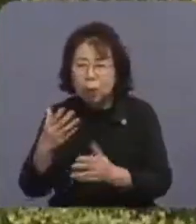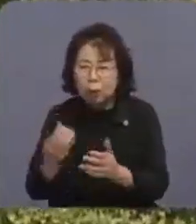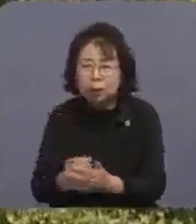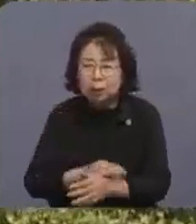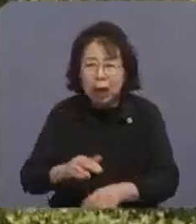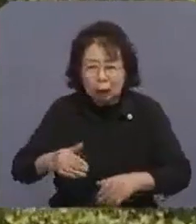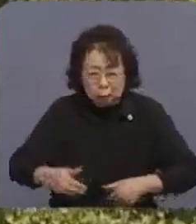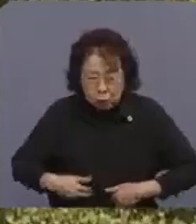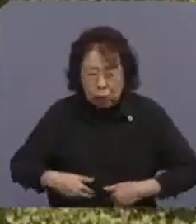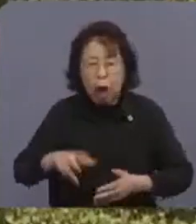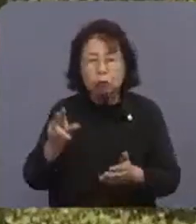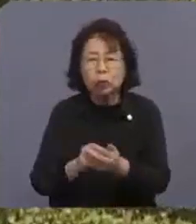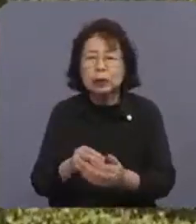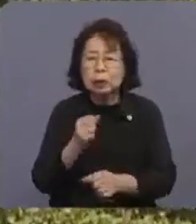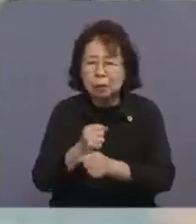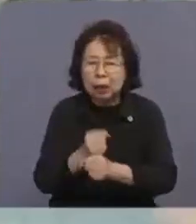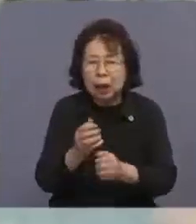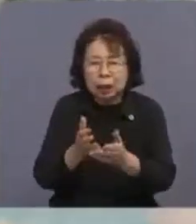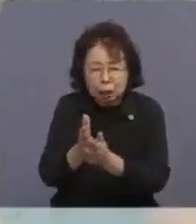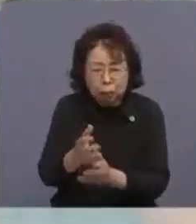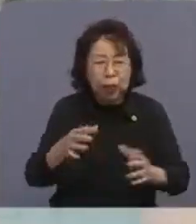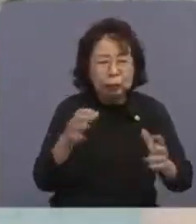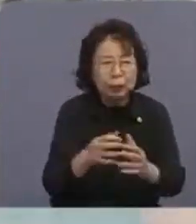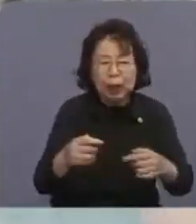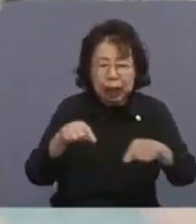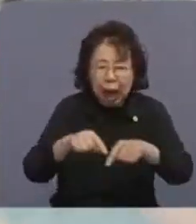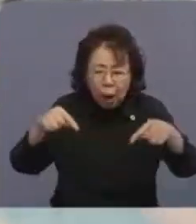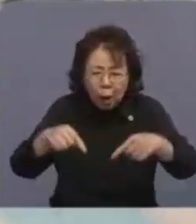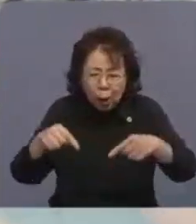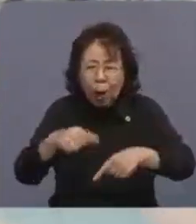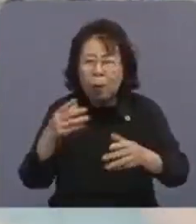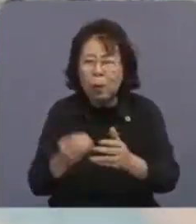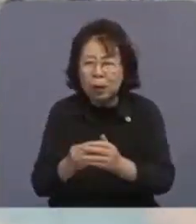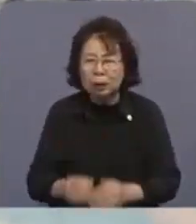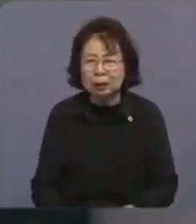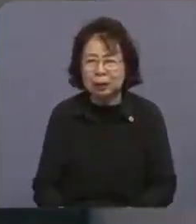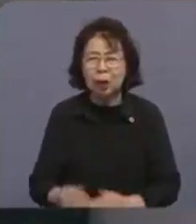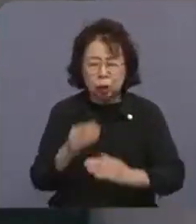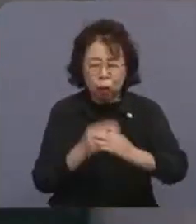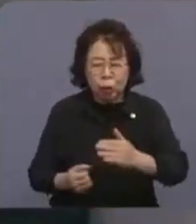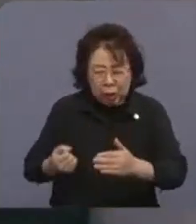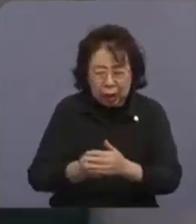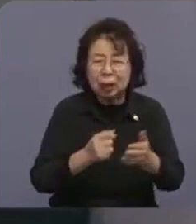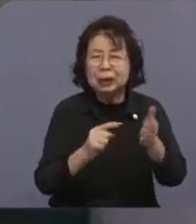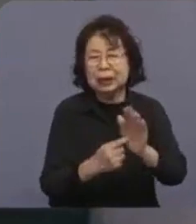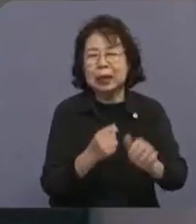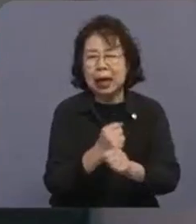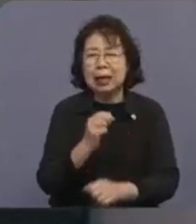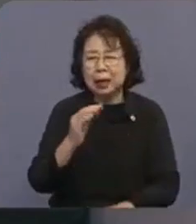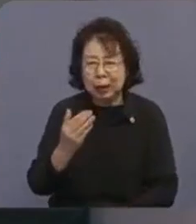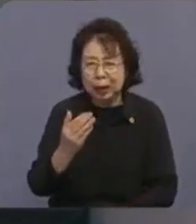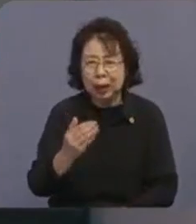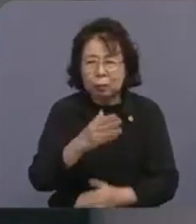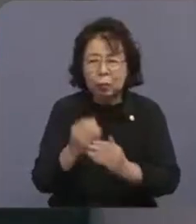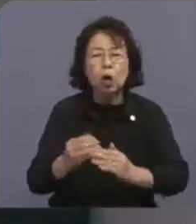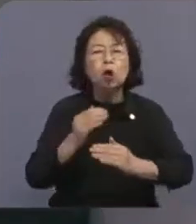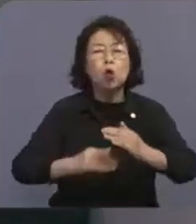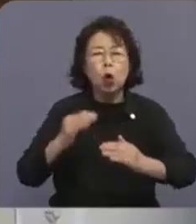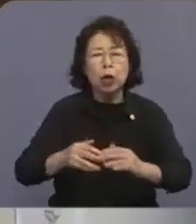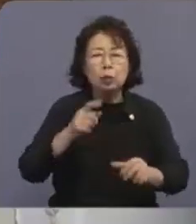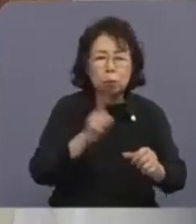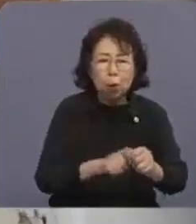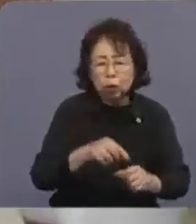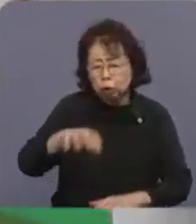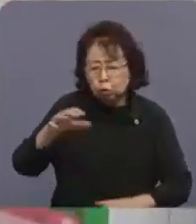의제를 만들어서 전문가 집단이라 의견을 들어서 어 공공이 결정하는 구조고 공익적인 목적과 그